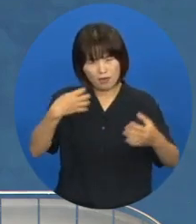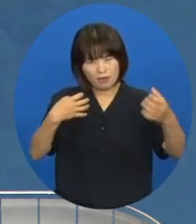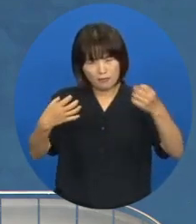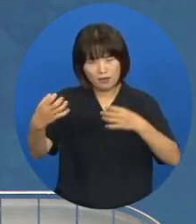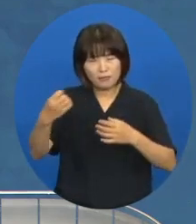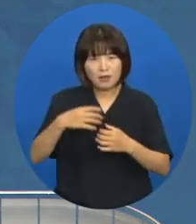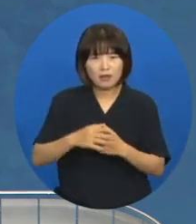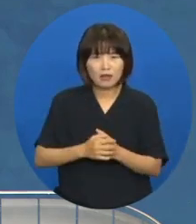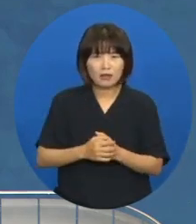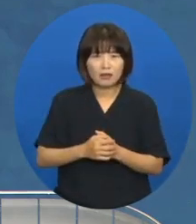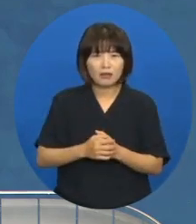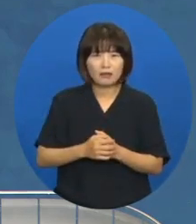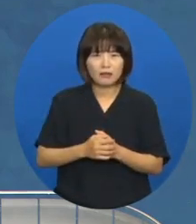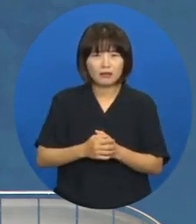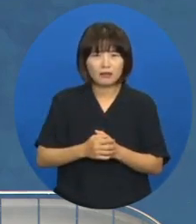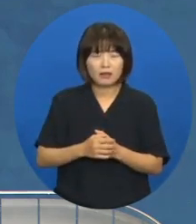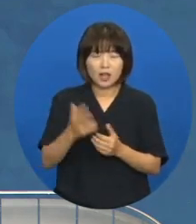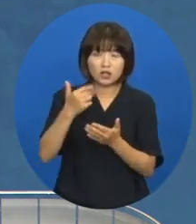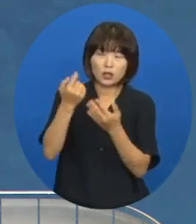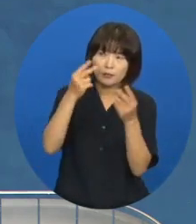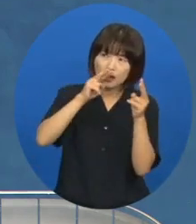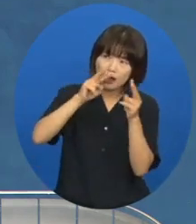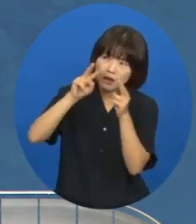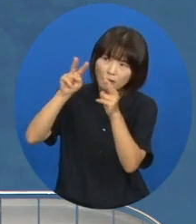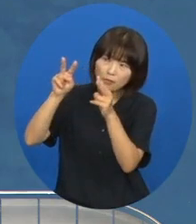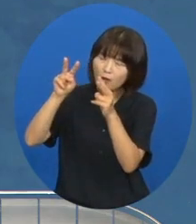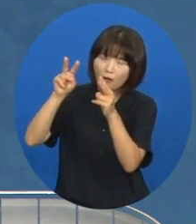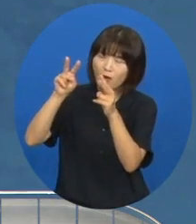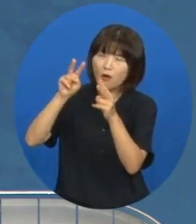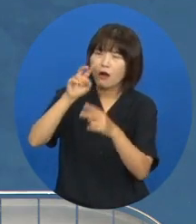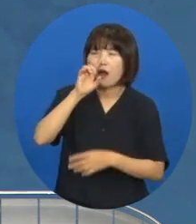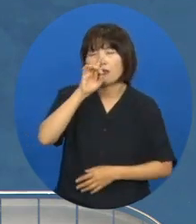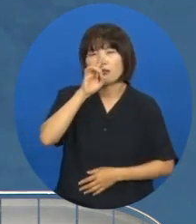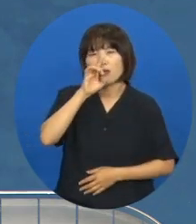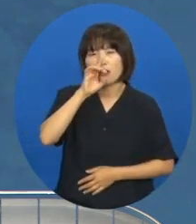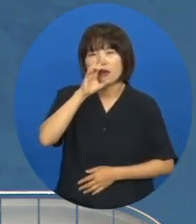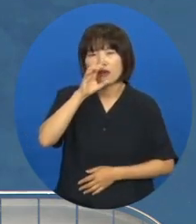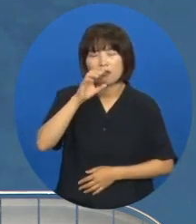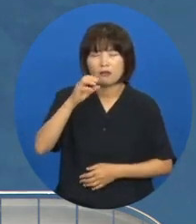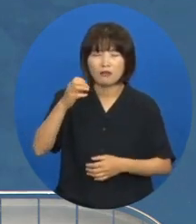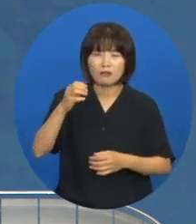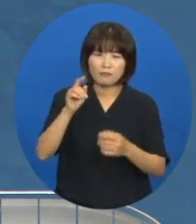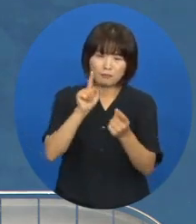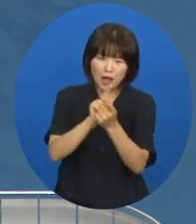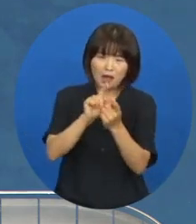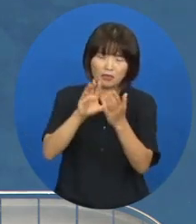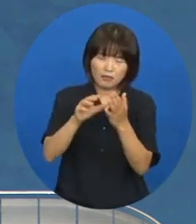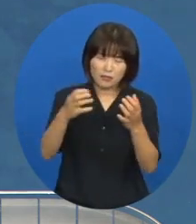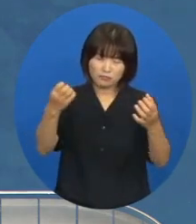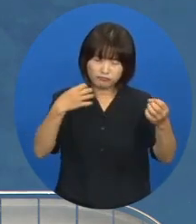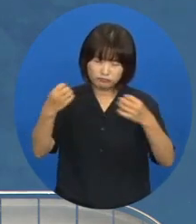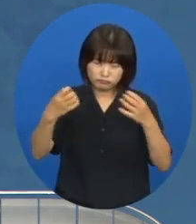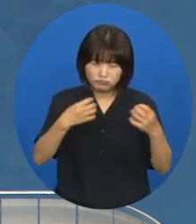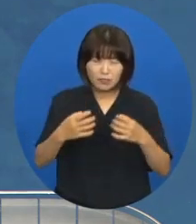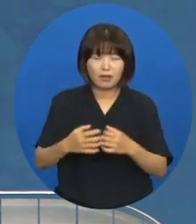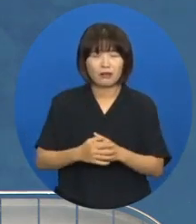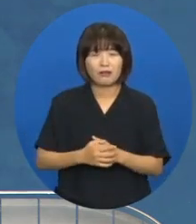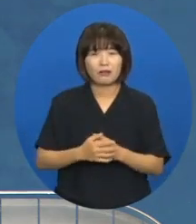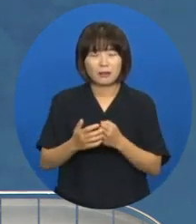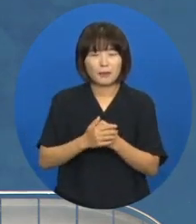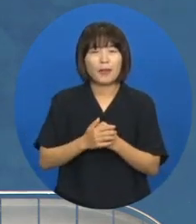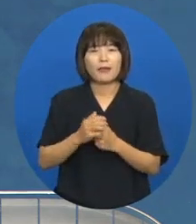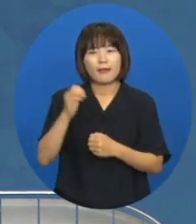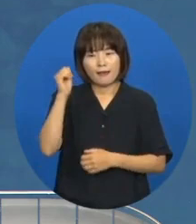동행하고 싶지만 그렇게 주님을 바라보아지지 않는다고. 만날 때마다 그것 때문에 힘들어했거든요.